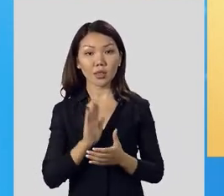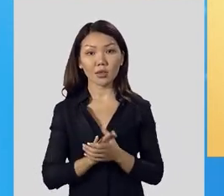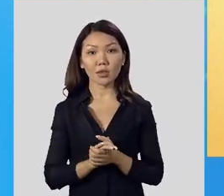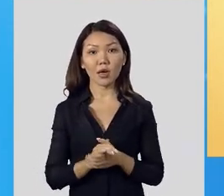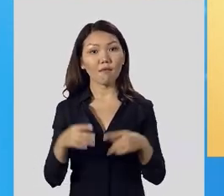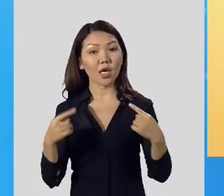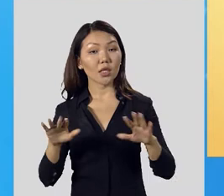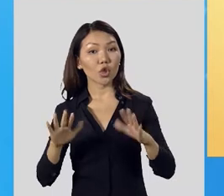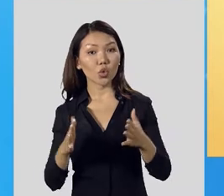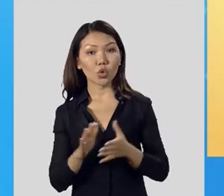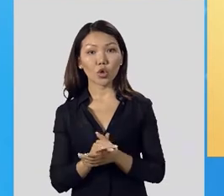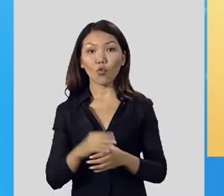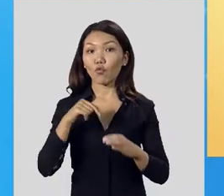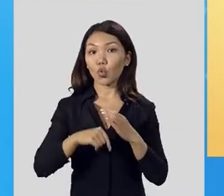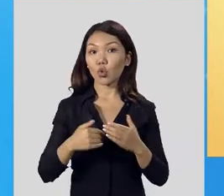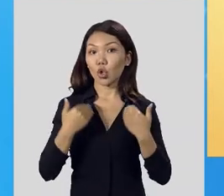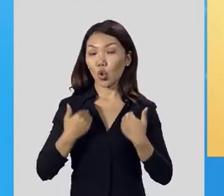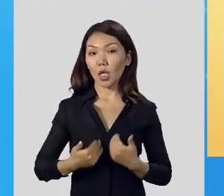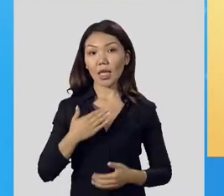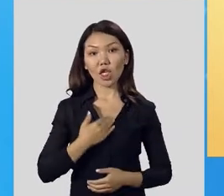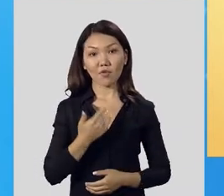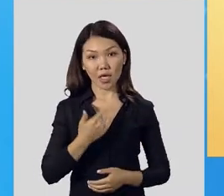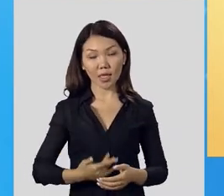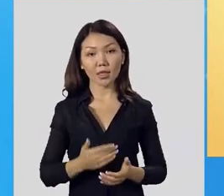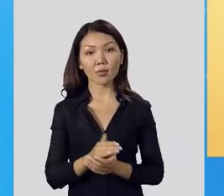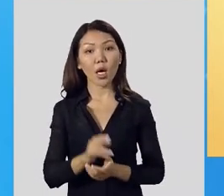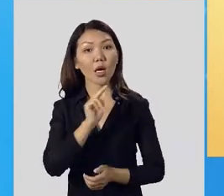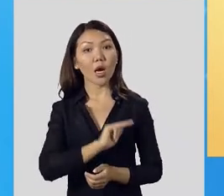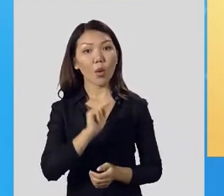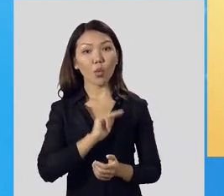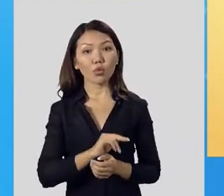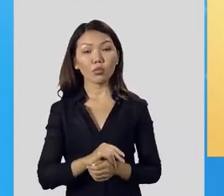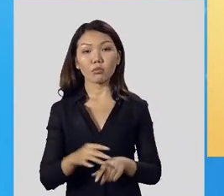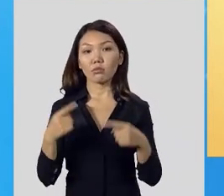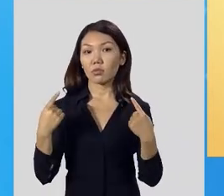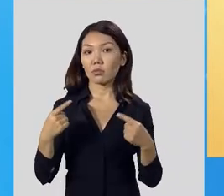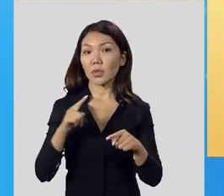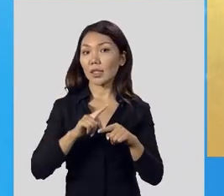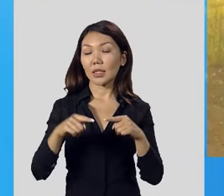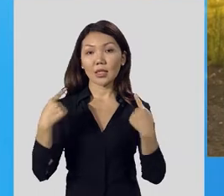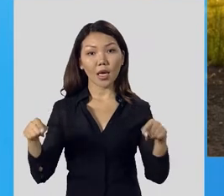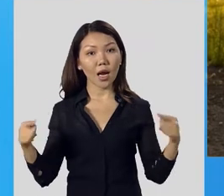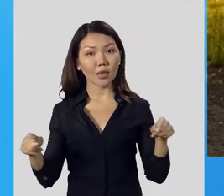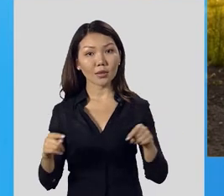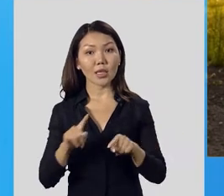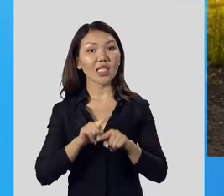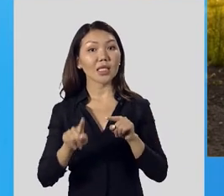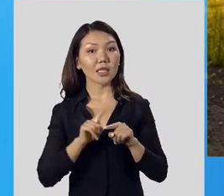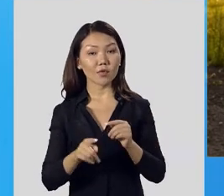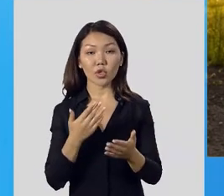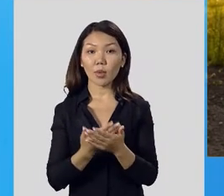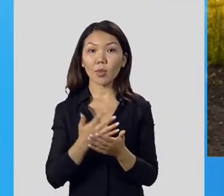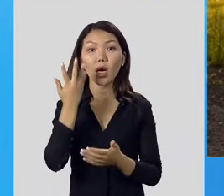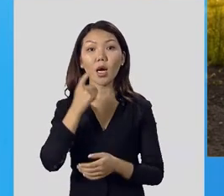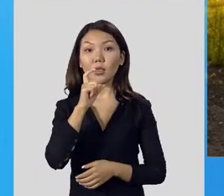ситуациях внутренние органы нашего организма работают с разной интенсивностью. Например,